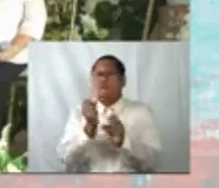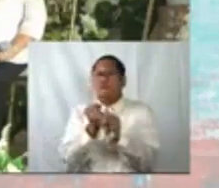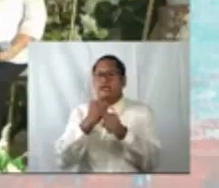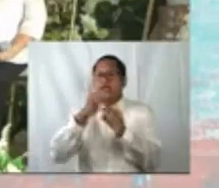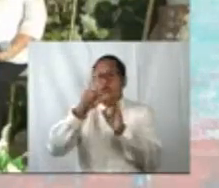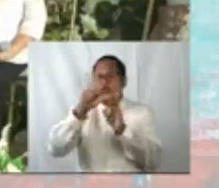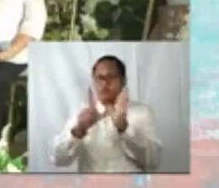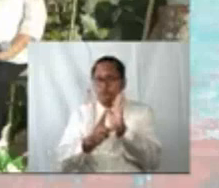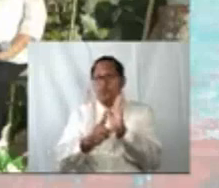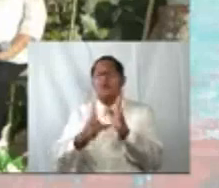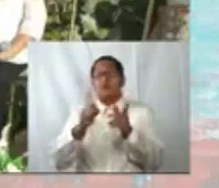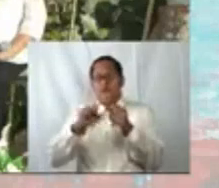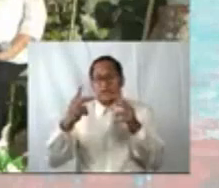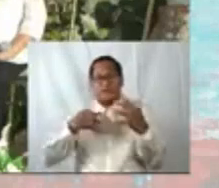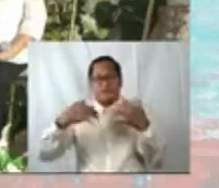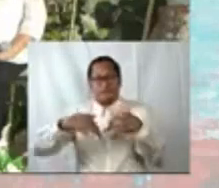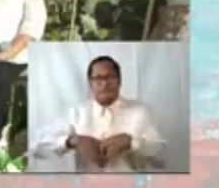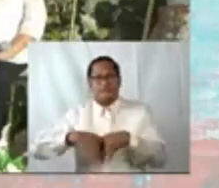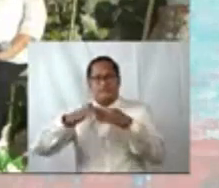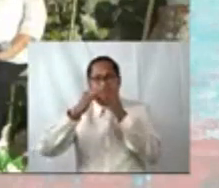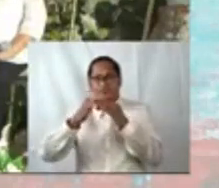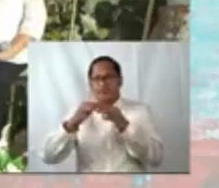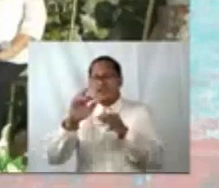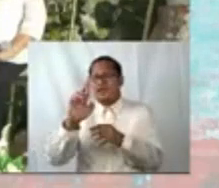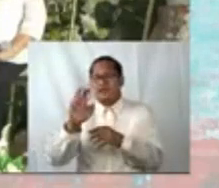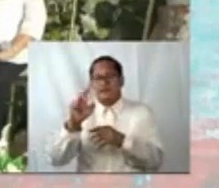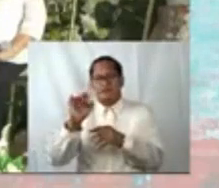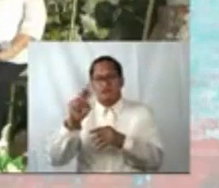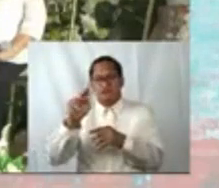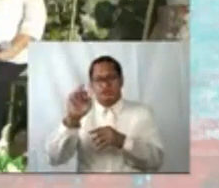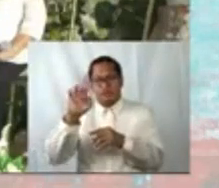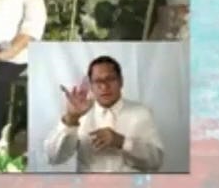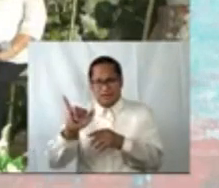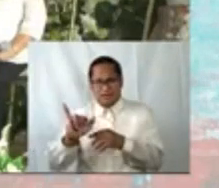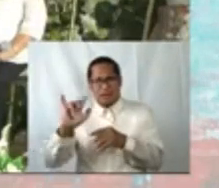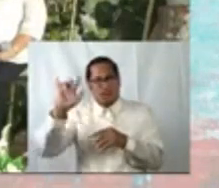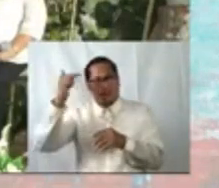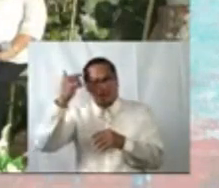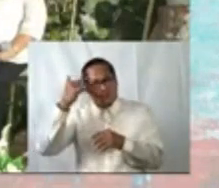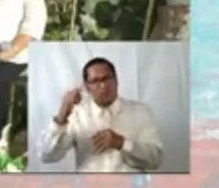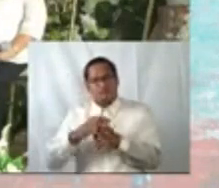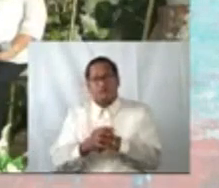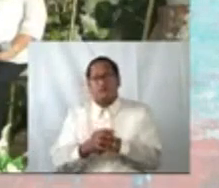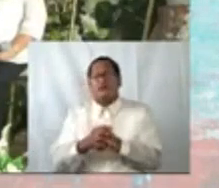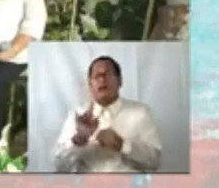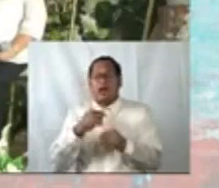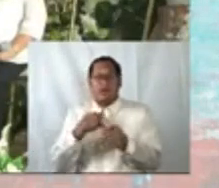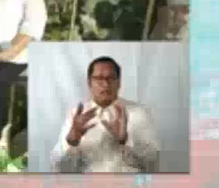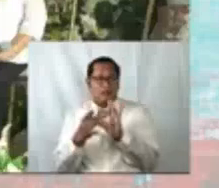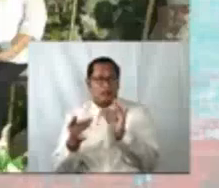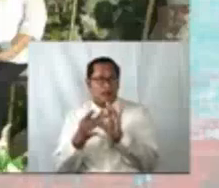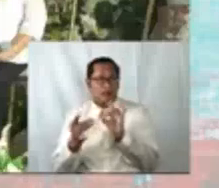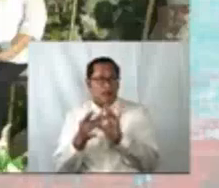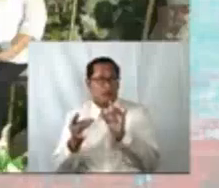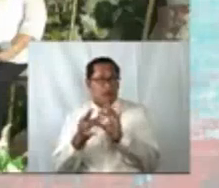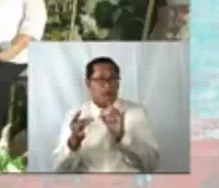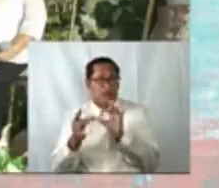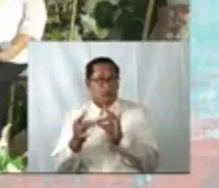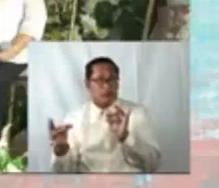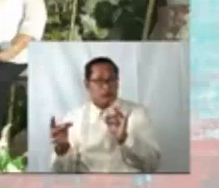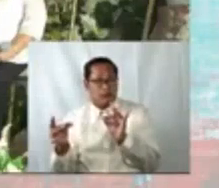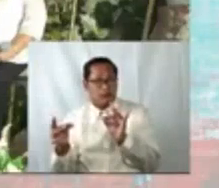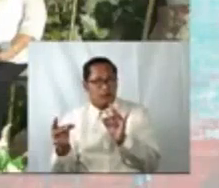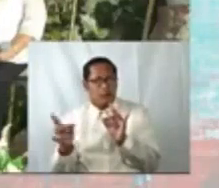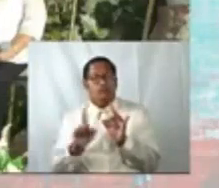At siya po ay nagtatag ng revolutionary government. At hindi po niya, tinutukoy ko lang po, ma'am sir ha, ito po